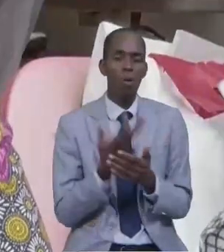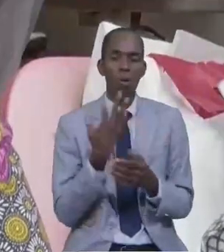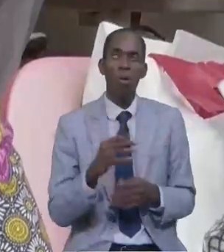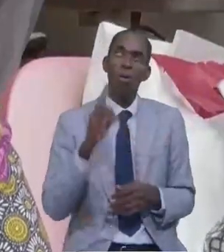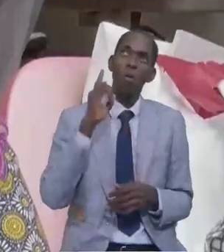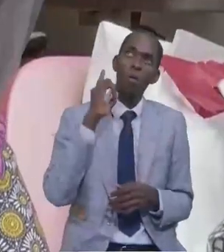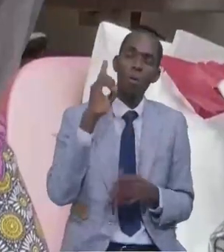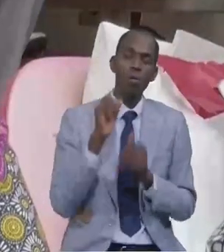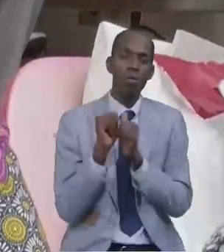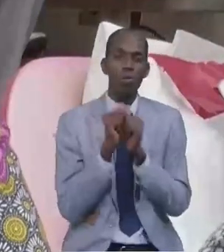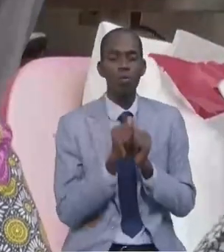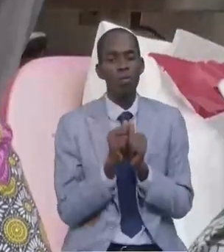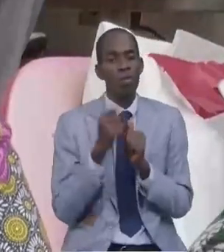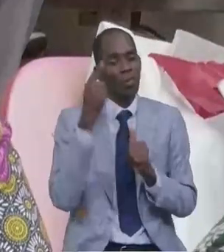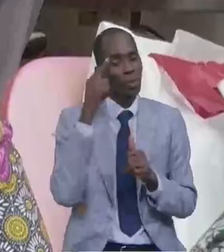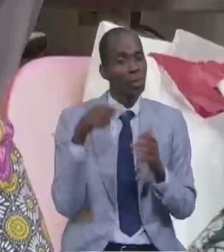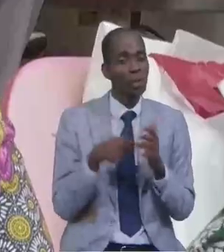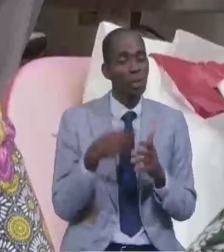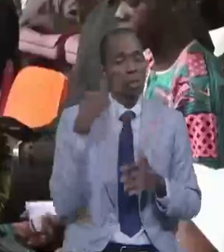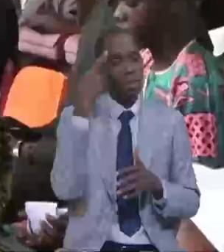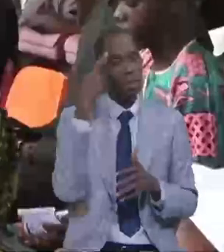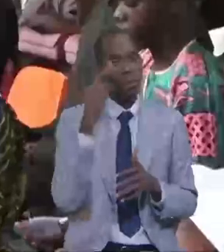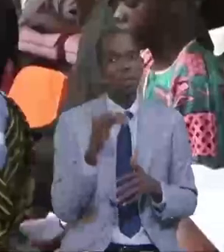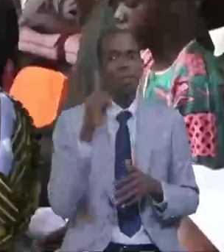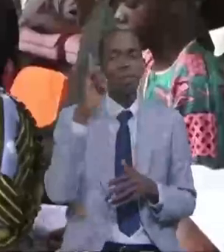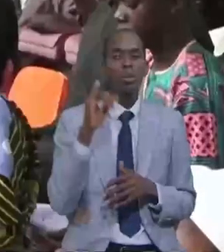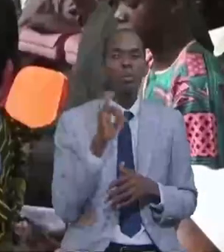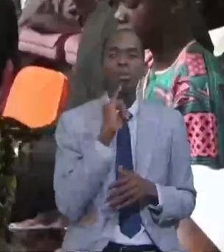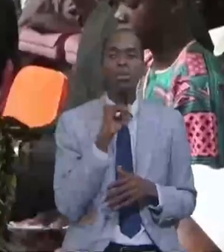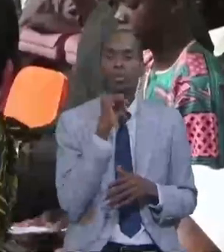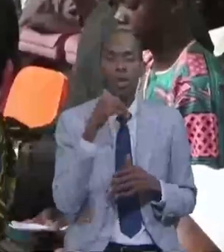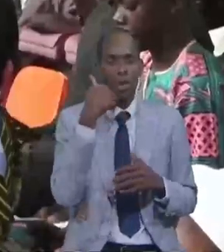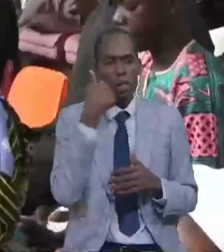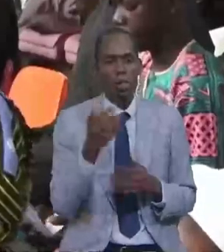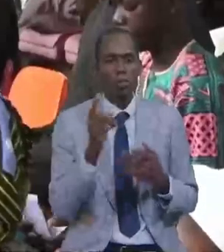d'être appelé ou de les appeler frères. Oh,